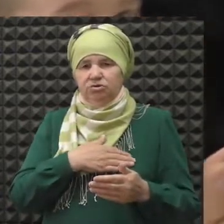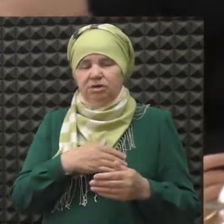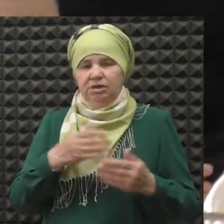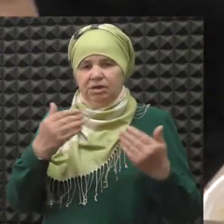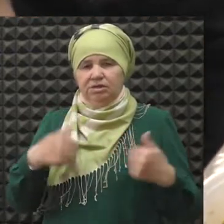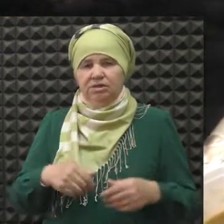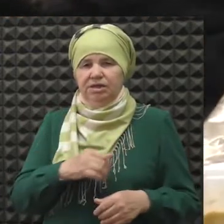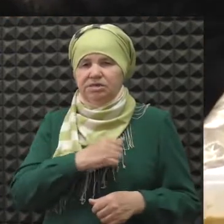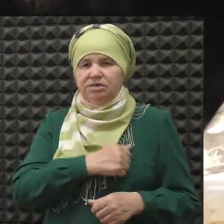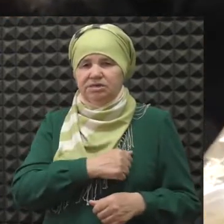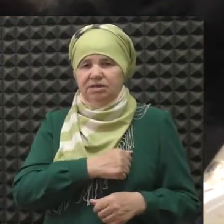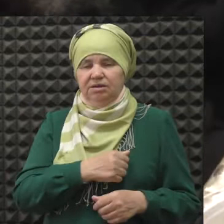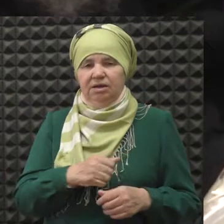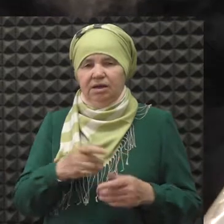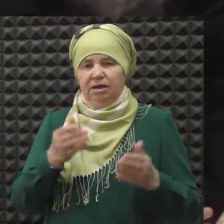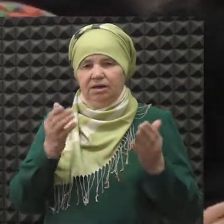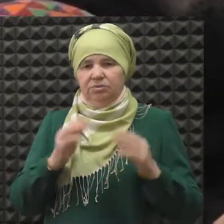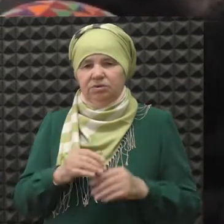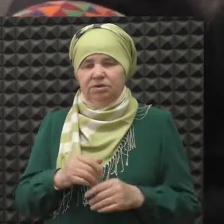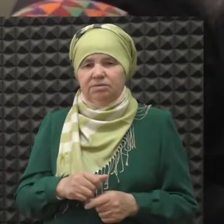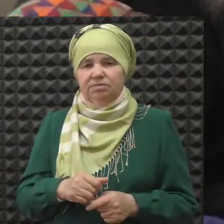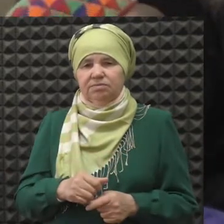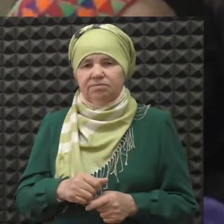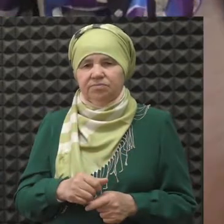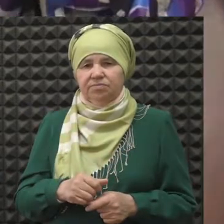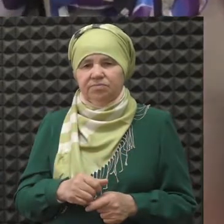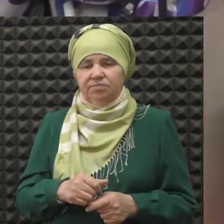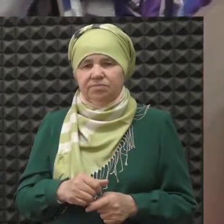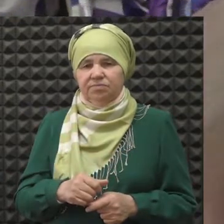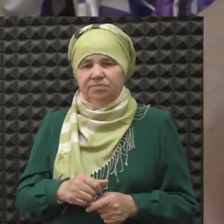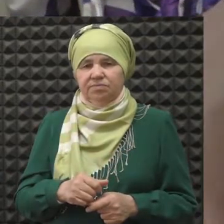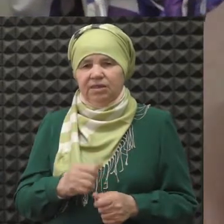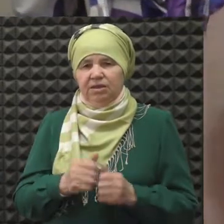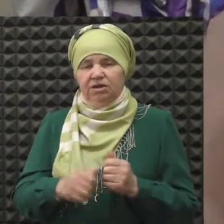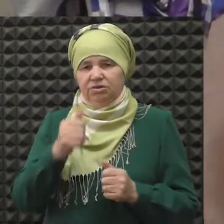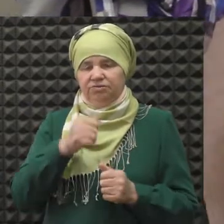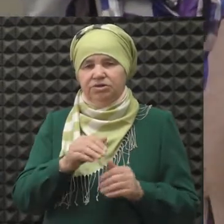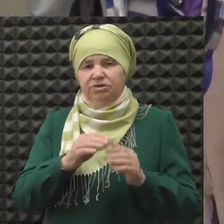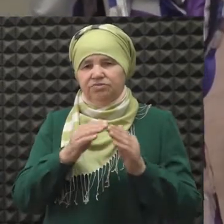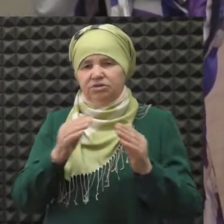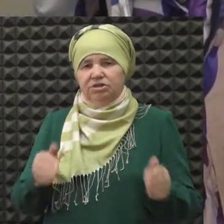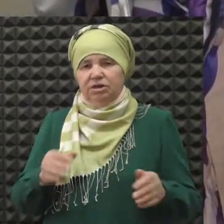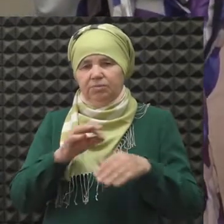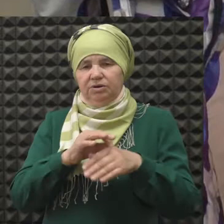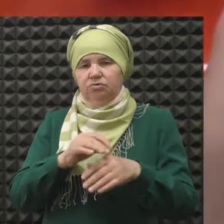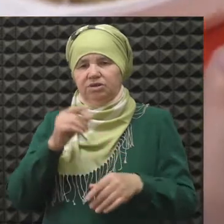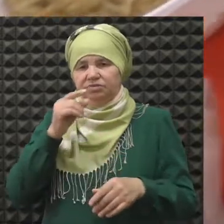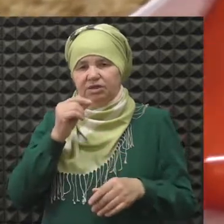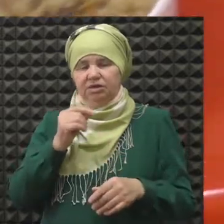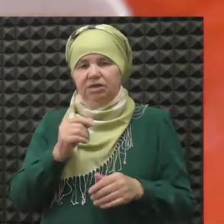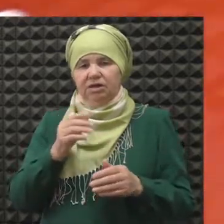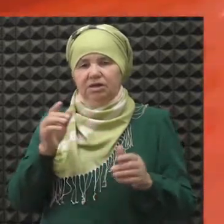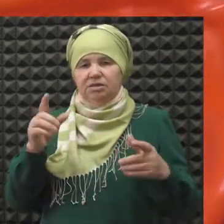тела и сердца. Альхамдулиллахи лази акрамана бисуями шатра. Каждый вечер в шатрах Рамадана проходят ифтары.